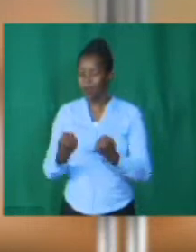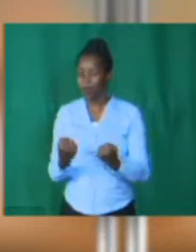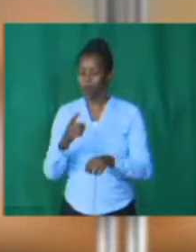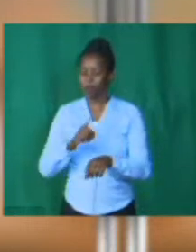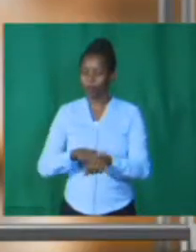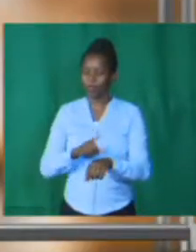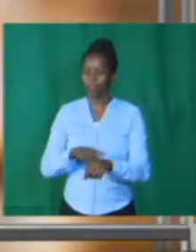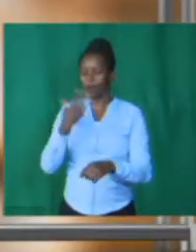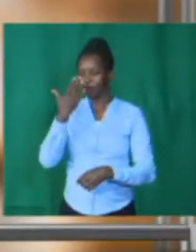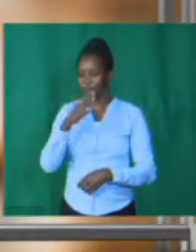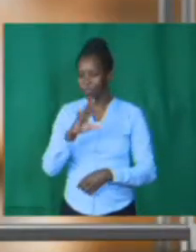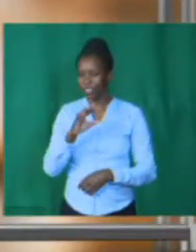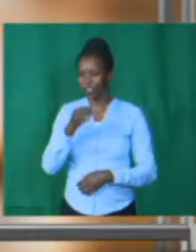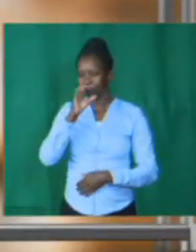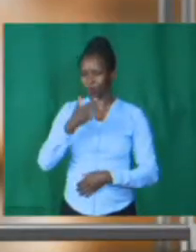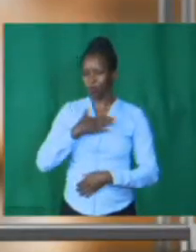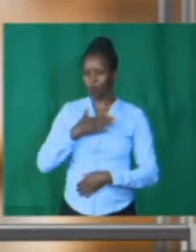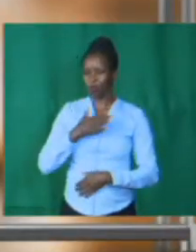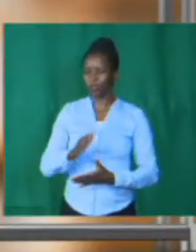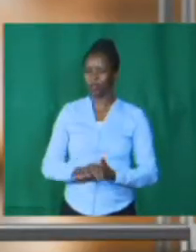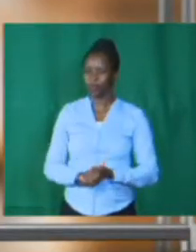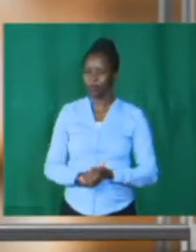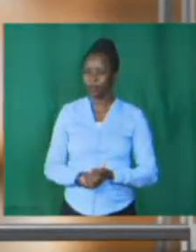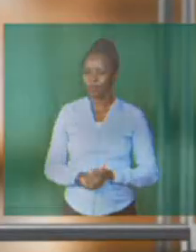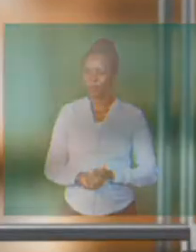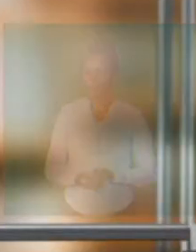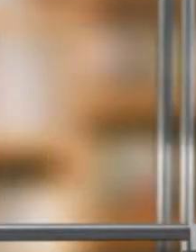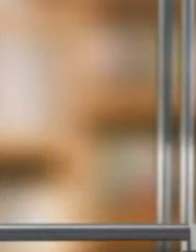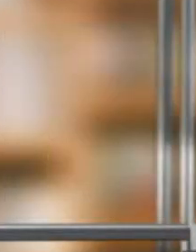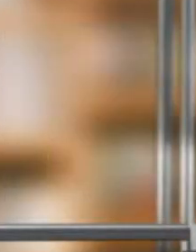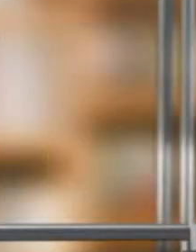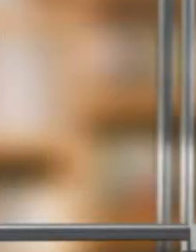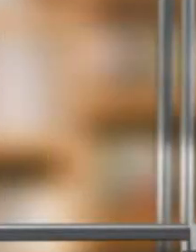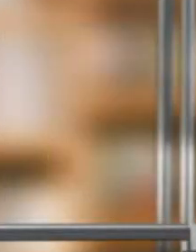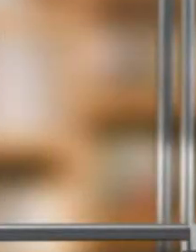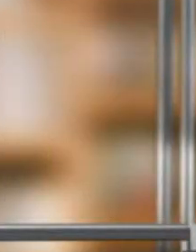be right back after this. Okay.